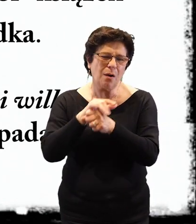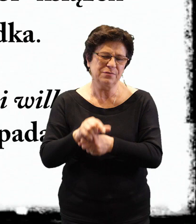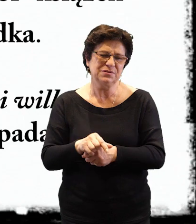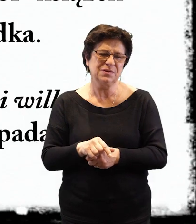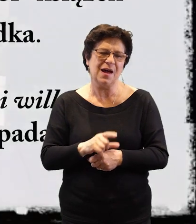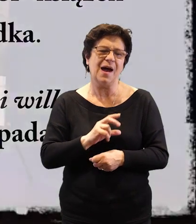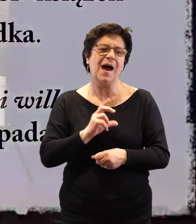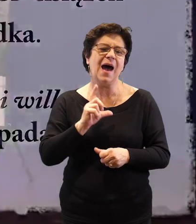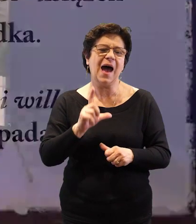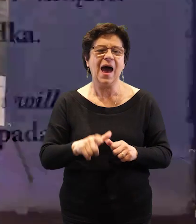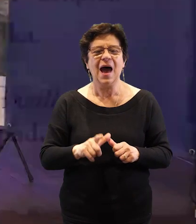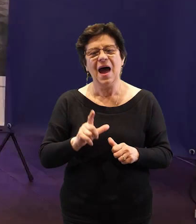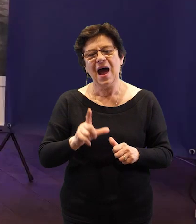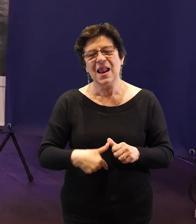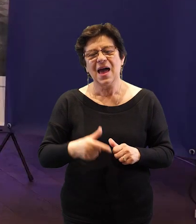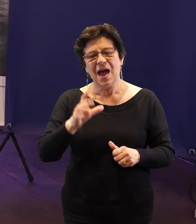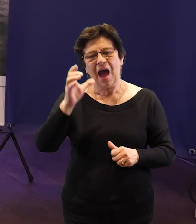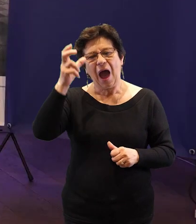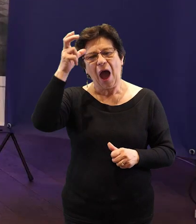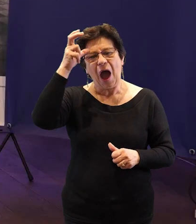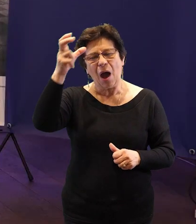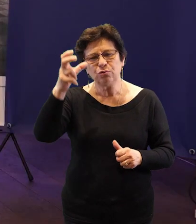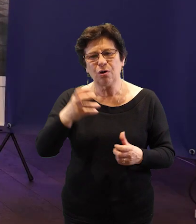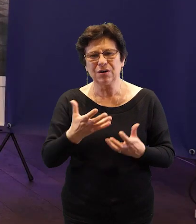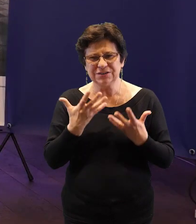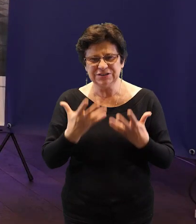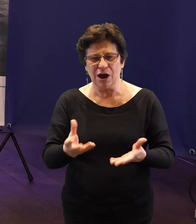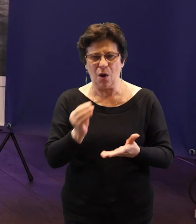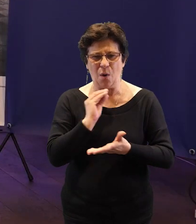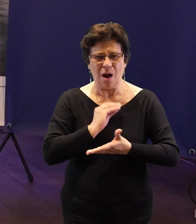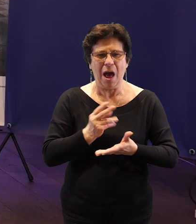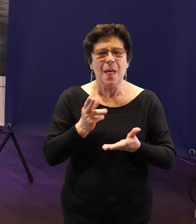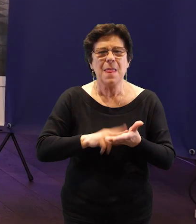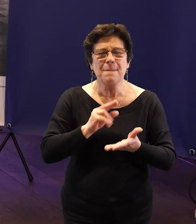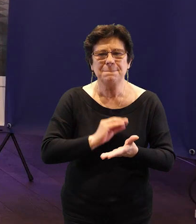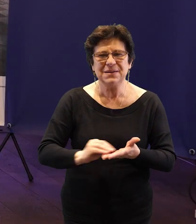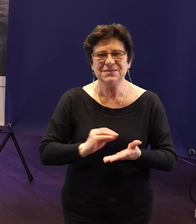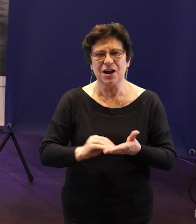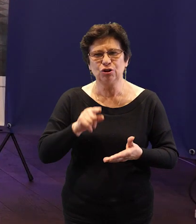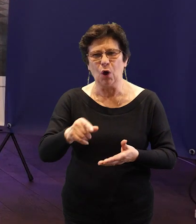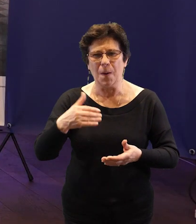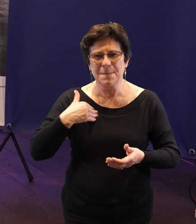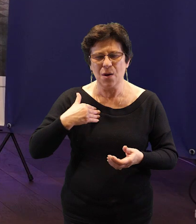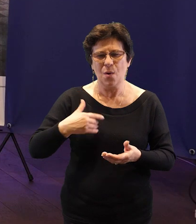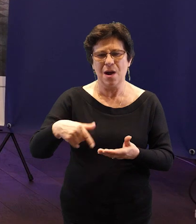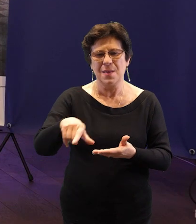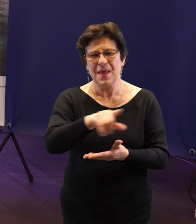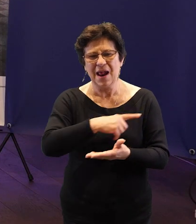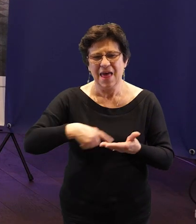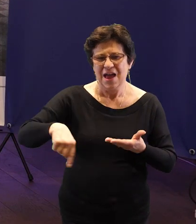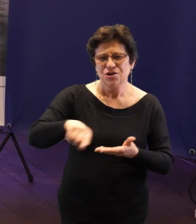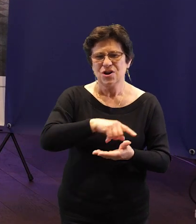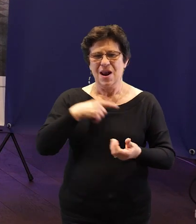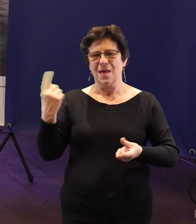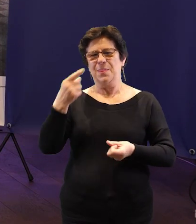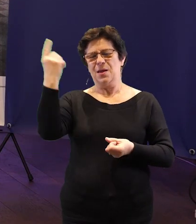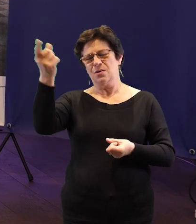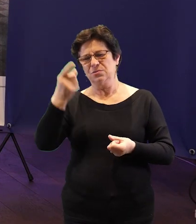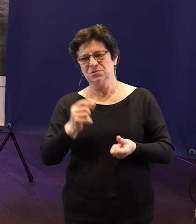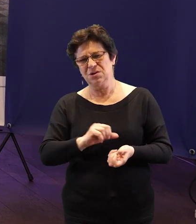chciał napisać, że to były latające talerze i tak bardzo chciał mieć dowód na to, że to są latające talerze, a nie śmigłowce,